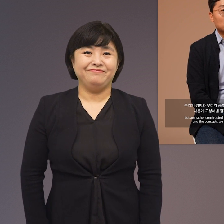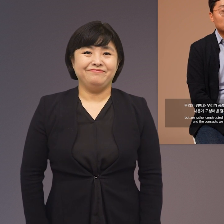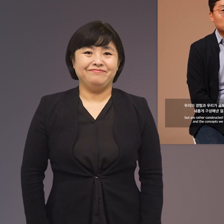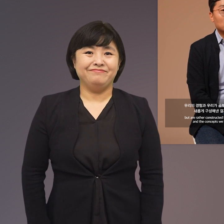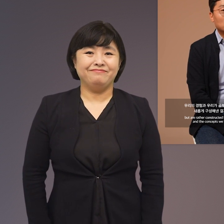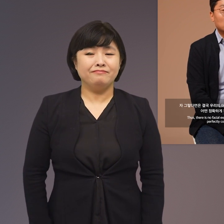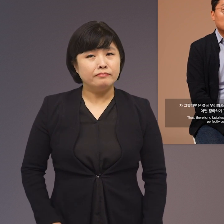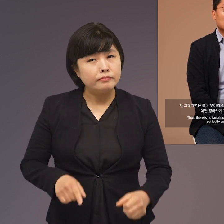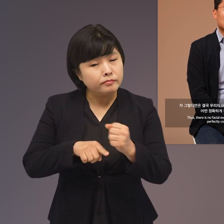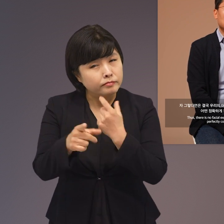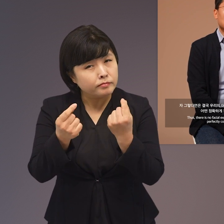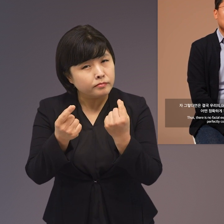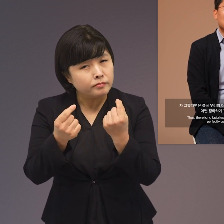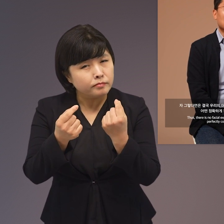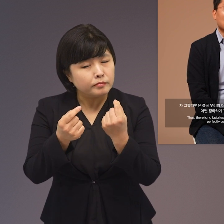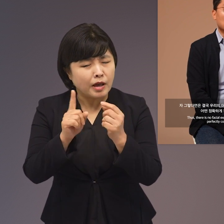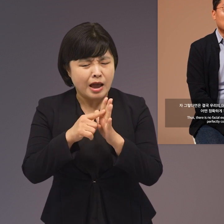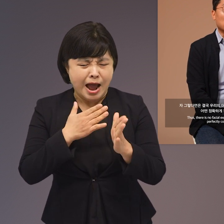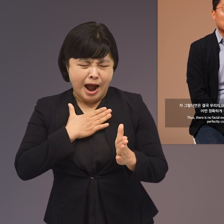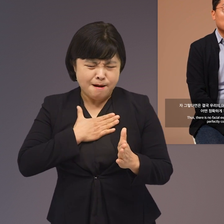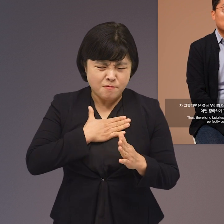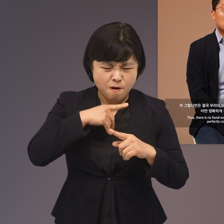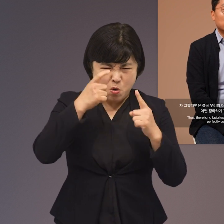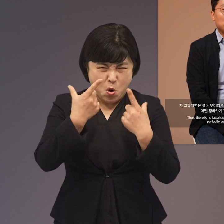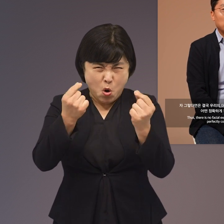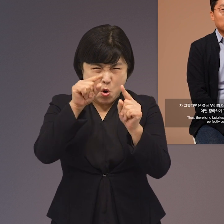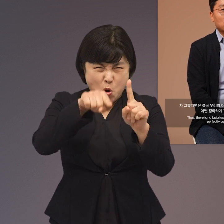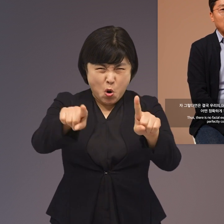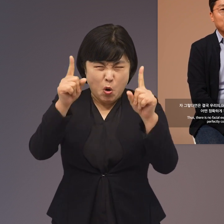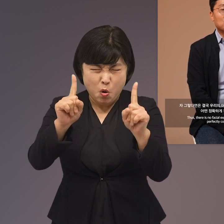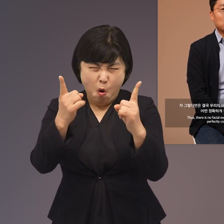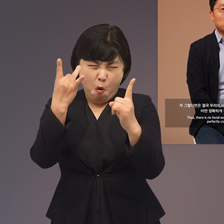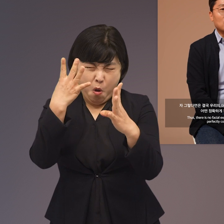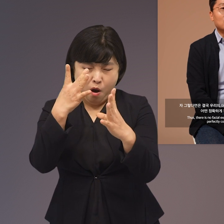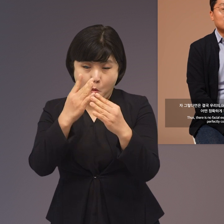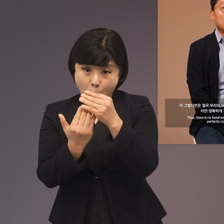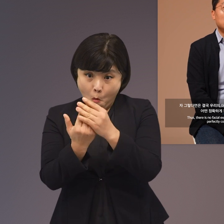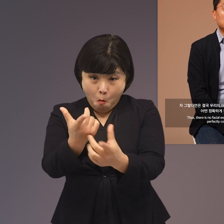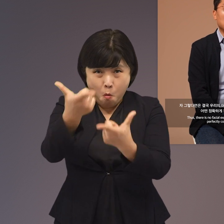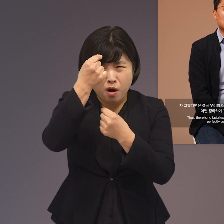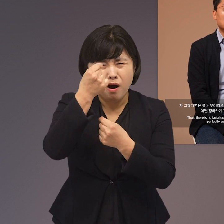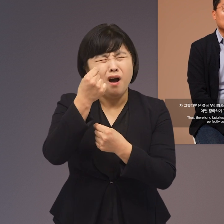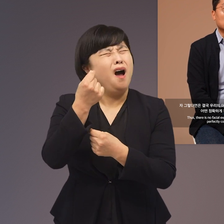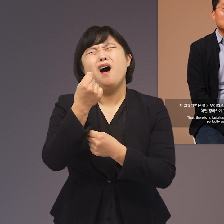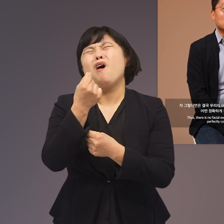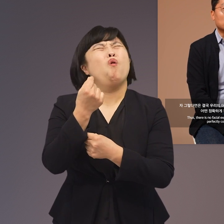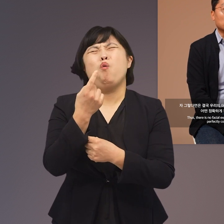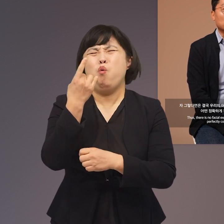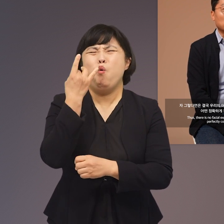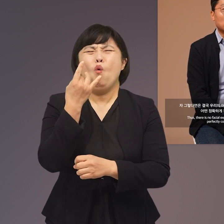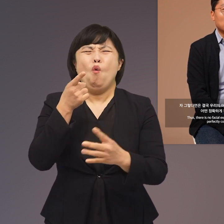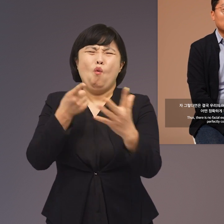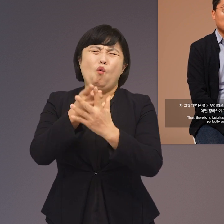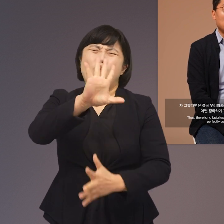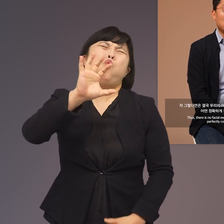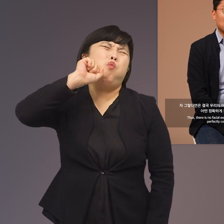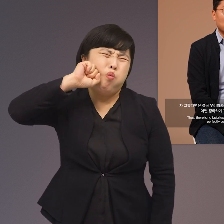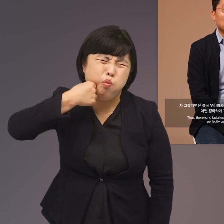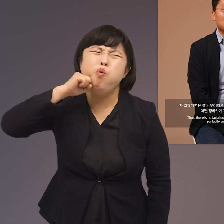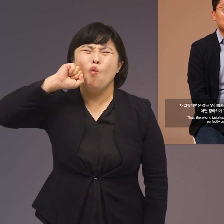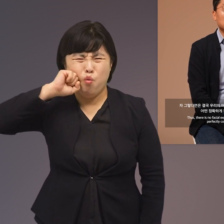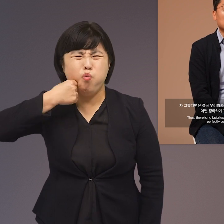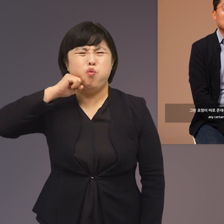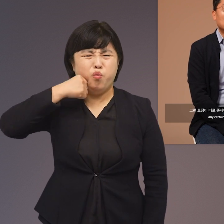합니다. 자, 그렇다면 결국 우리의 어떤 감정과 1대1로 대응되는 어떤